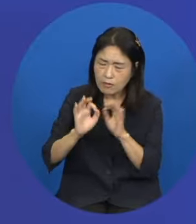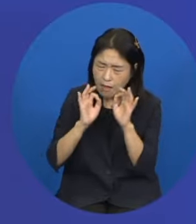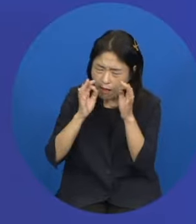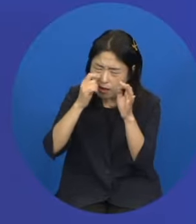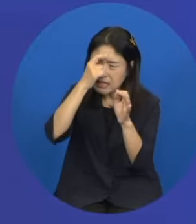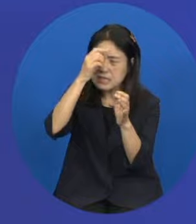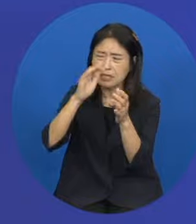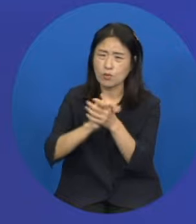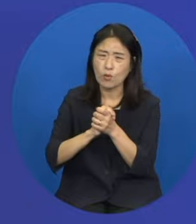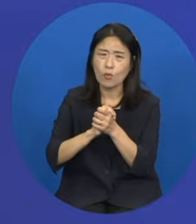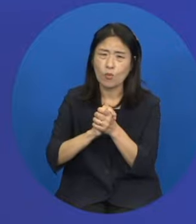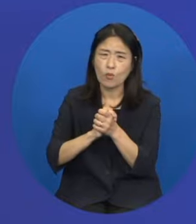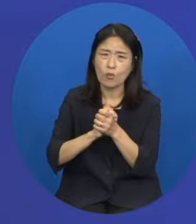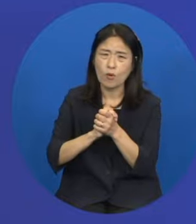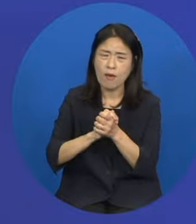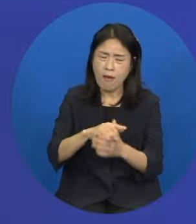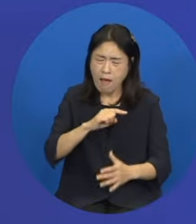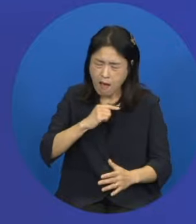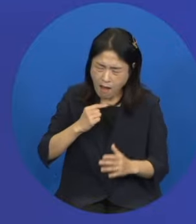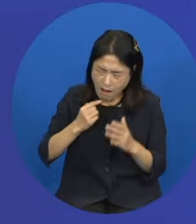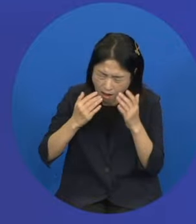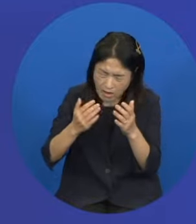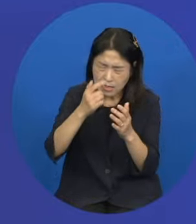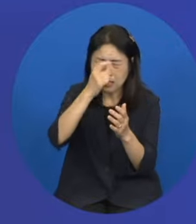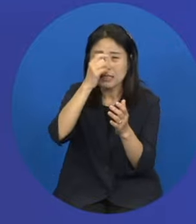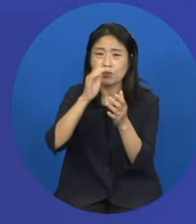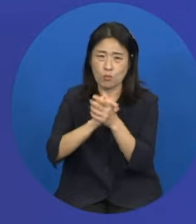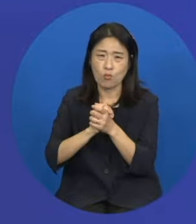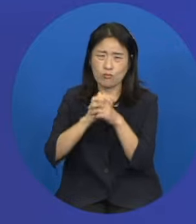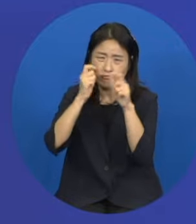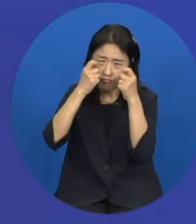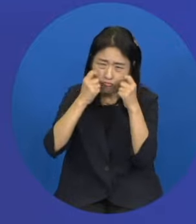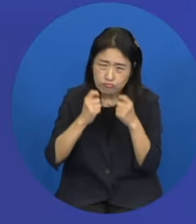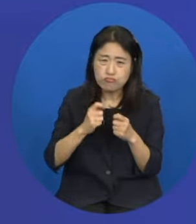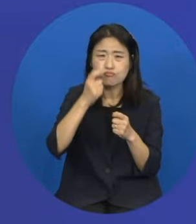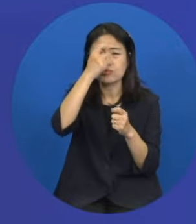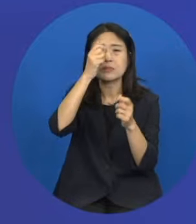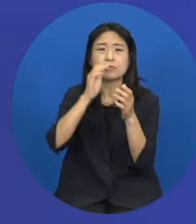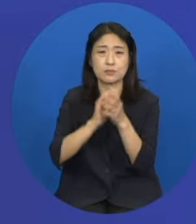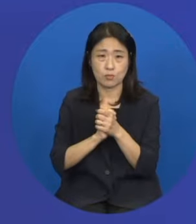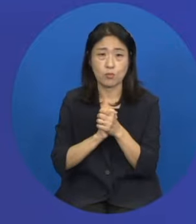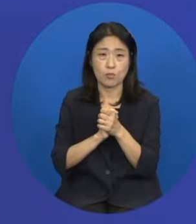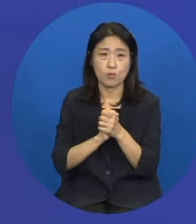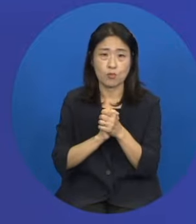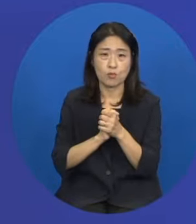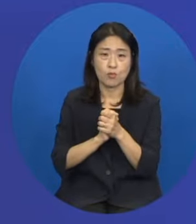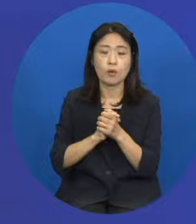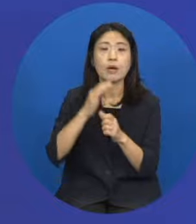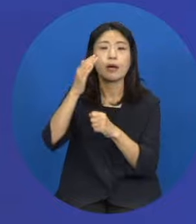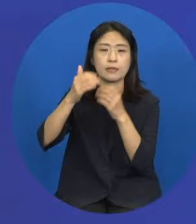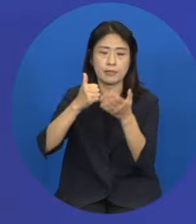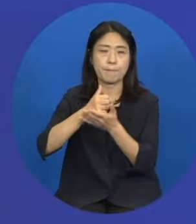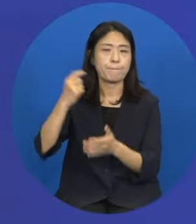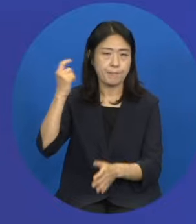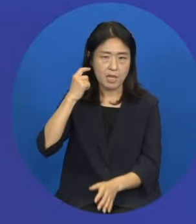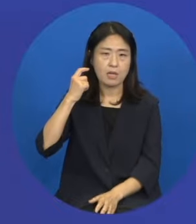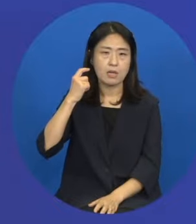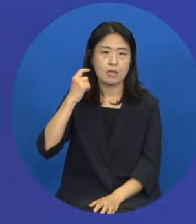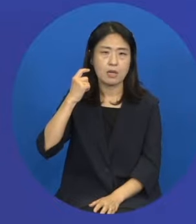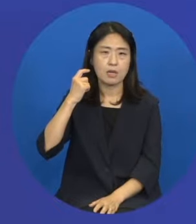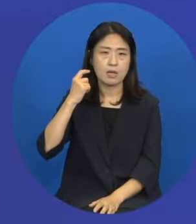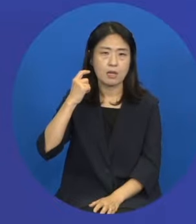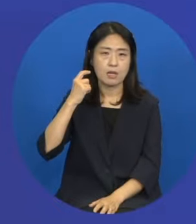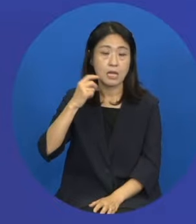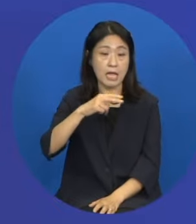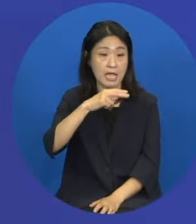목숨 걸고 기도합니다. 눈물로 기도하죠. 그리고 하나님이 그 기도를 들으셨어요. 그리고